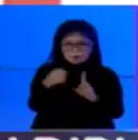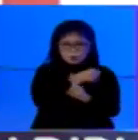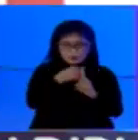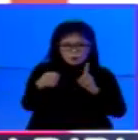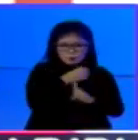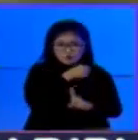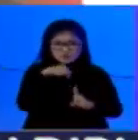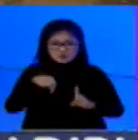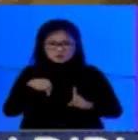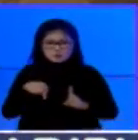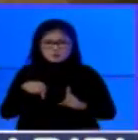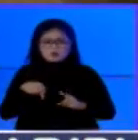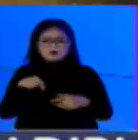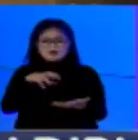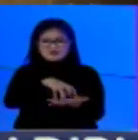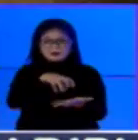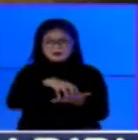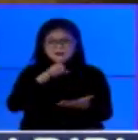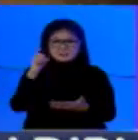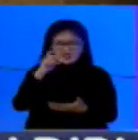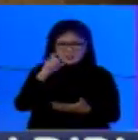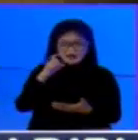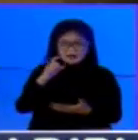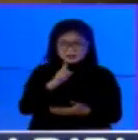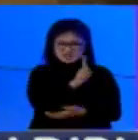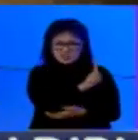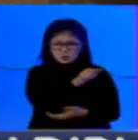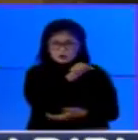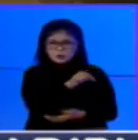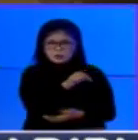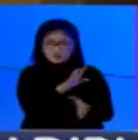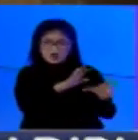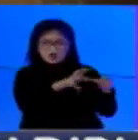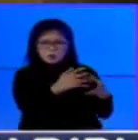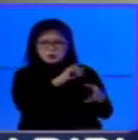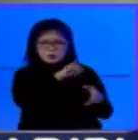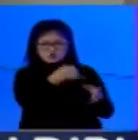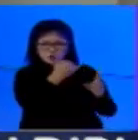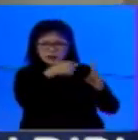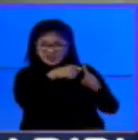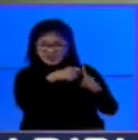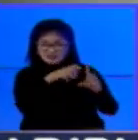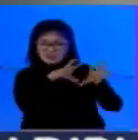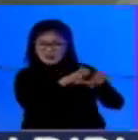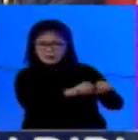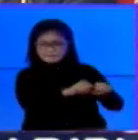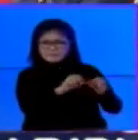Cengkareng, Jakarta Barat. Satu anak buah John Kay T ditangkap di wilayah Tangerang atas dugaan kasus kepemilikan senjata api